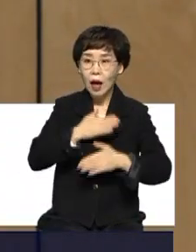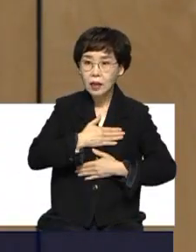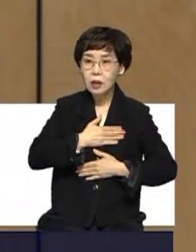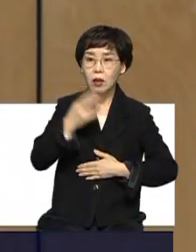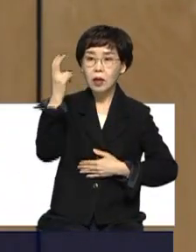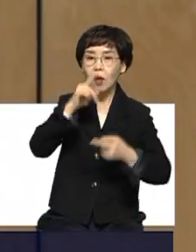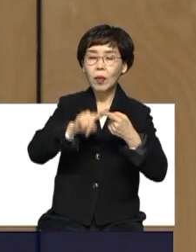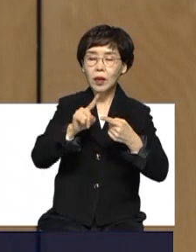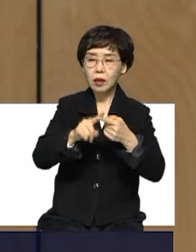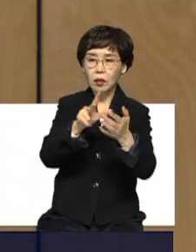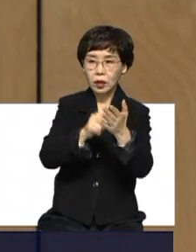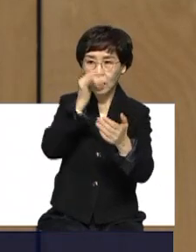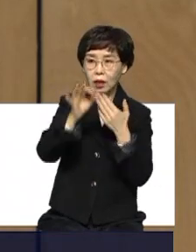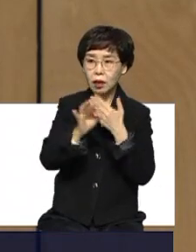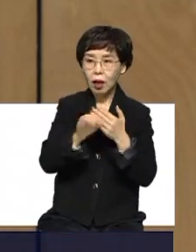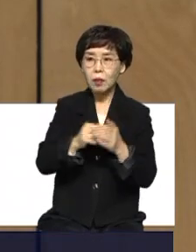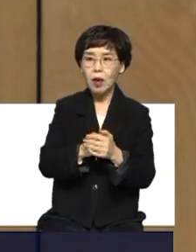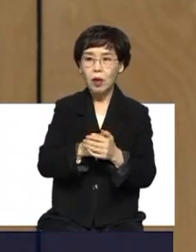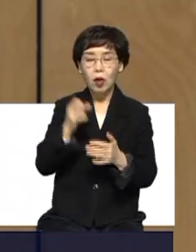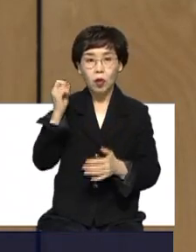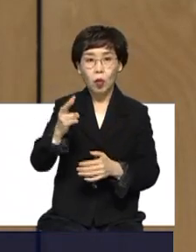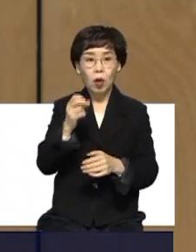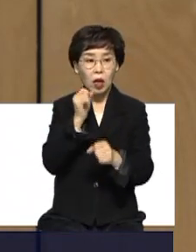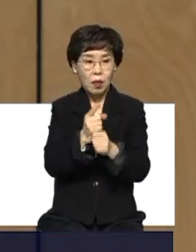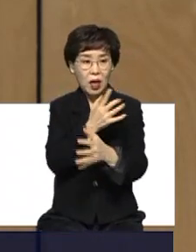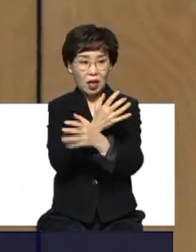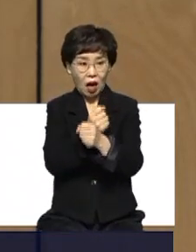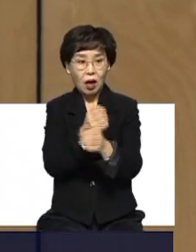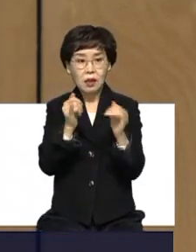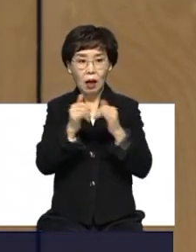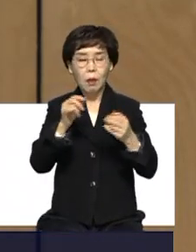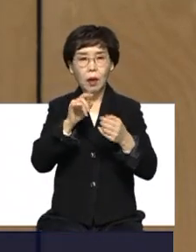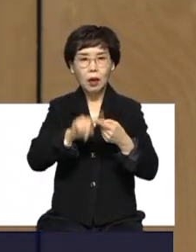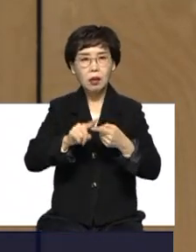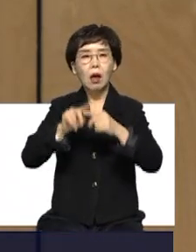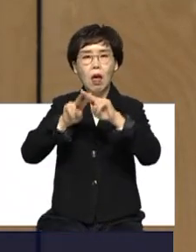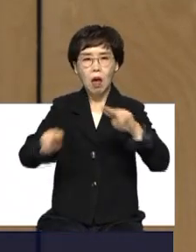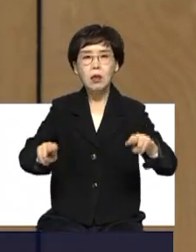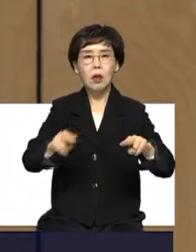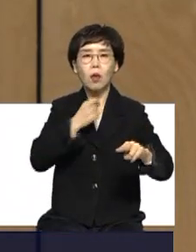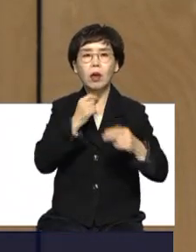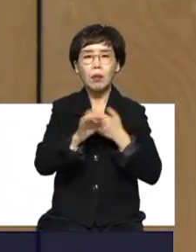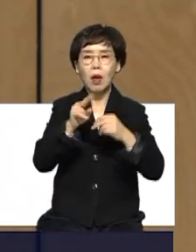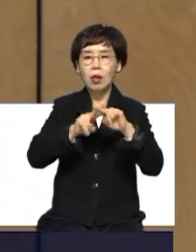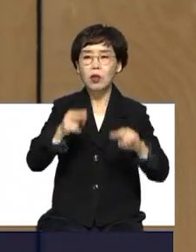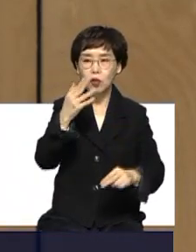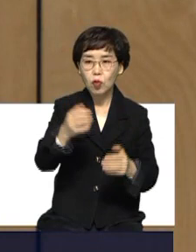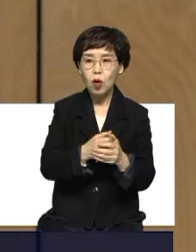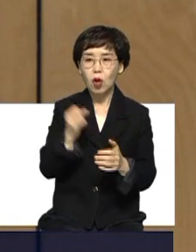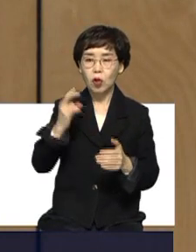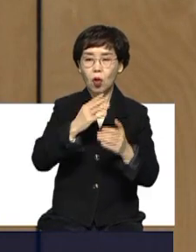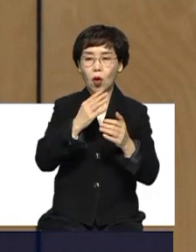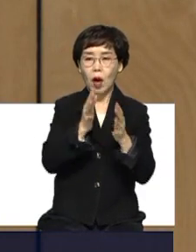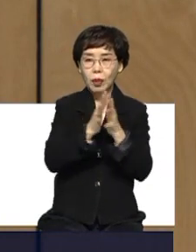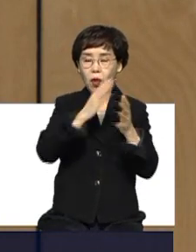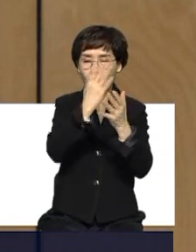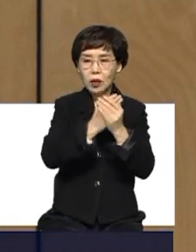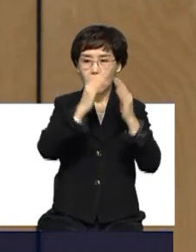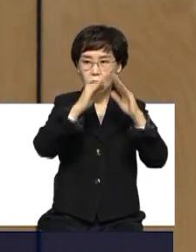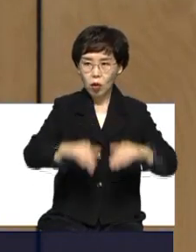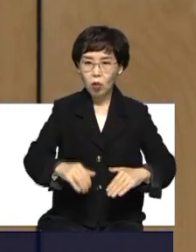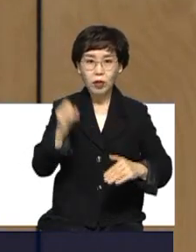뭐 수분양제에 대한 계약 해지는 물론 아파트 완전 철거와 재시공